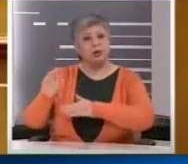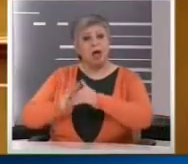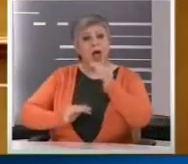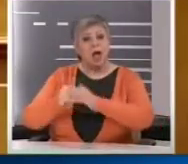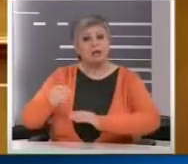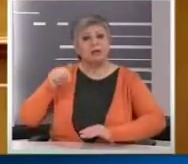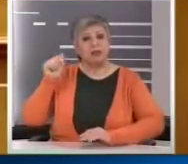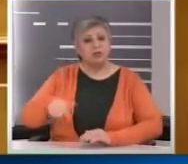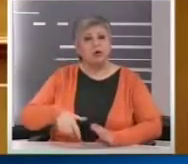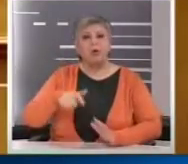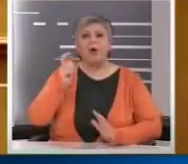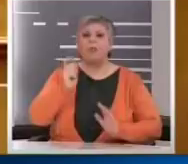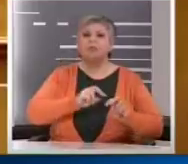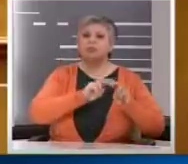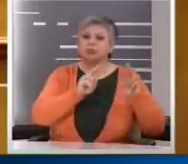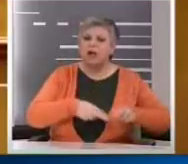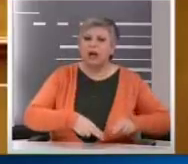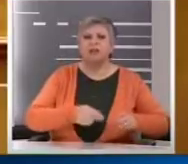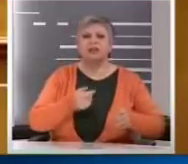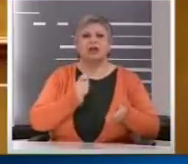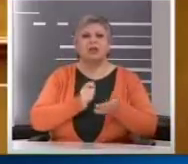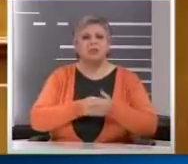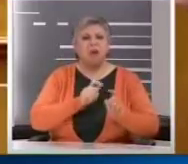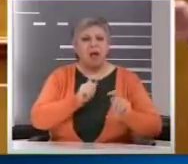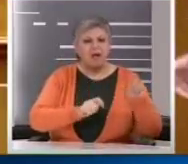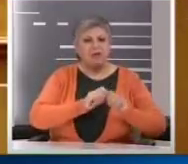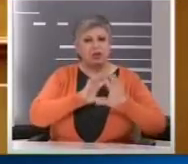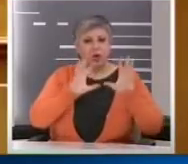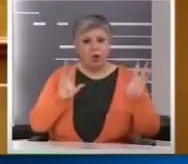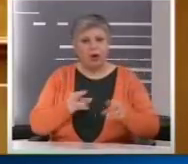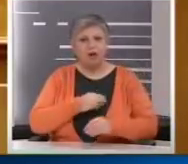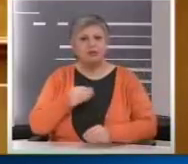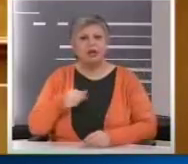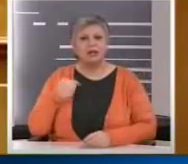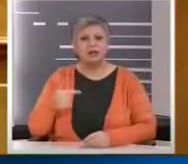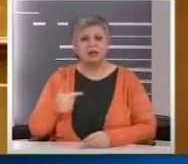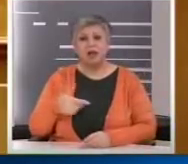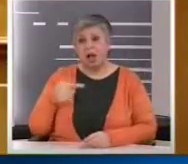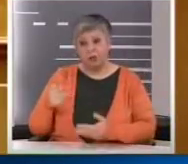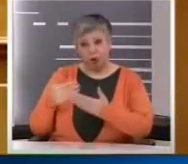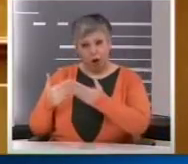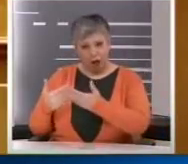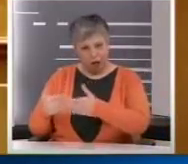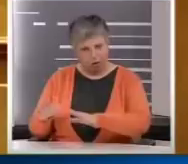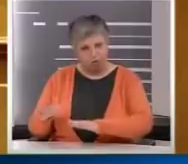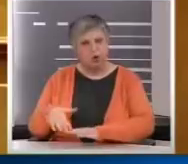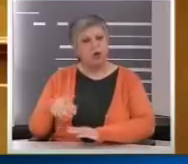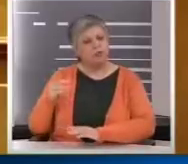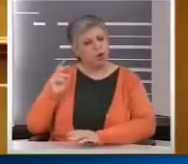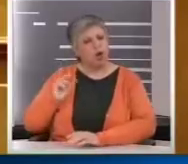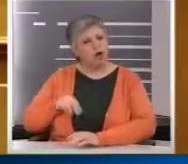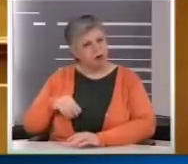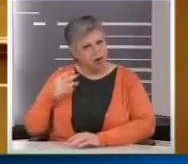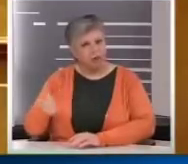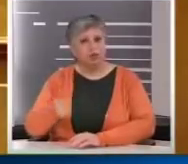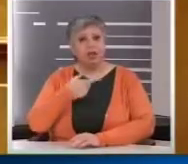μαγαζί εκεί κάτω και κάθε χρόνο έκανε τεράστιους τζίρους γιατί δεν άνοιγε το νοσοκομείο. και το ανοίξαμε και λειτουργεί. Και έχει αξονικό